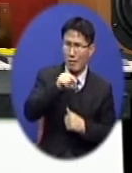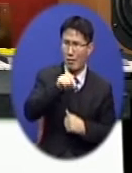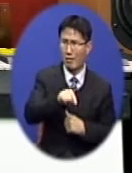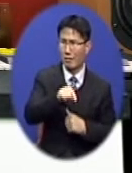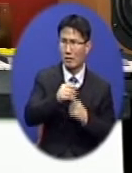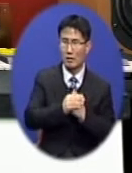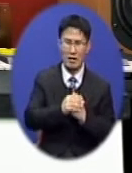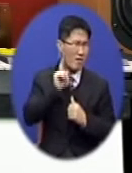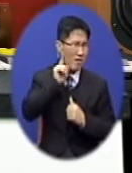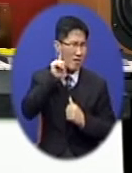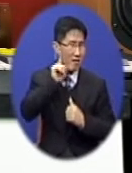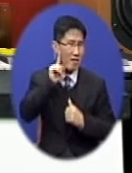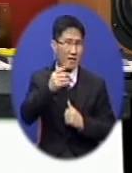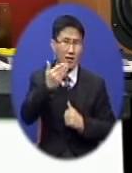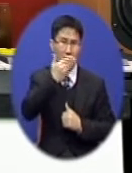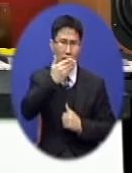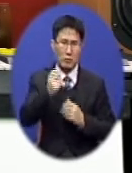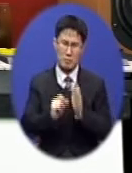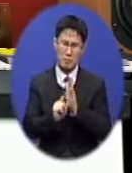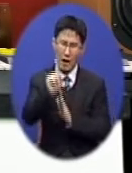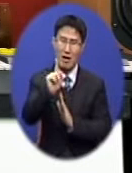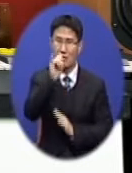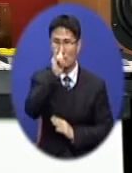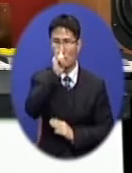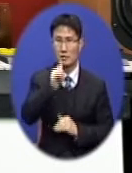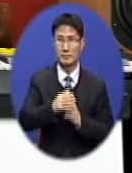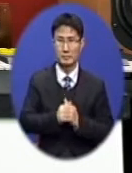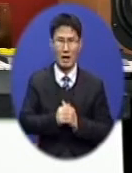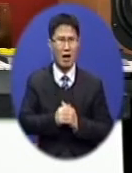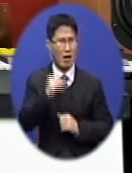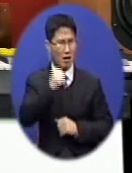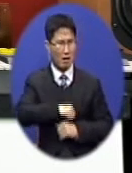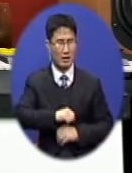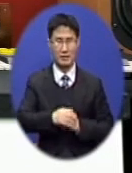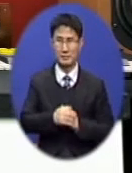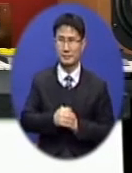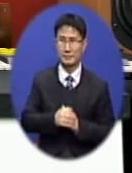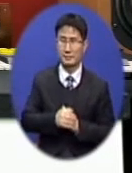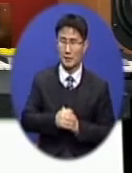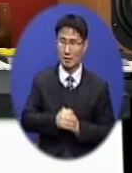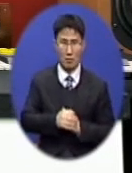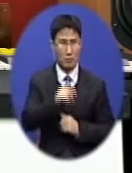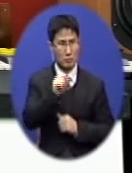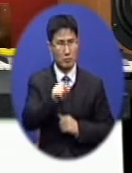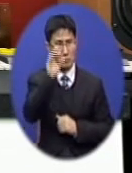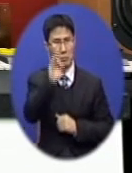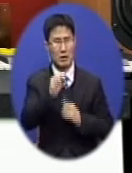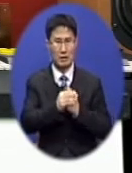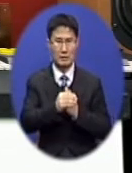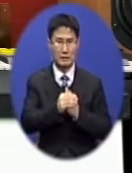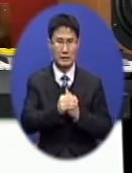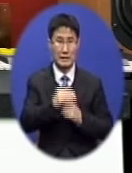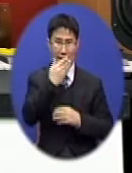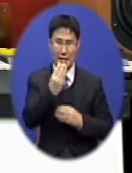과당이 혈당을 급격하게 높일 수 있다고 합니다. 아, 그렇다. 예. 너무 안 좋은 거죠. 그래서 보니까 뭐